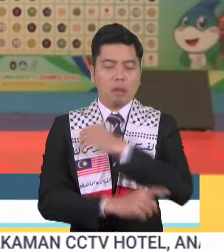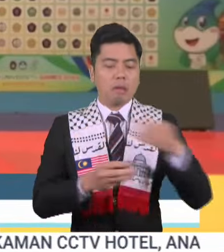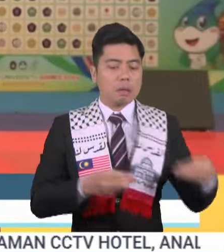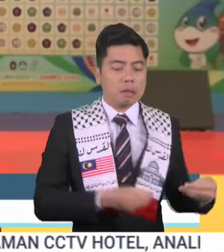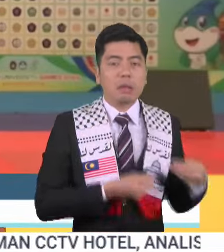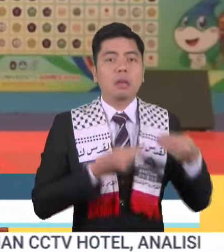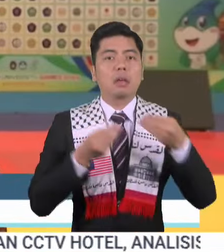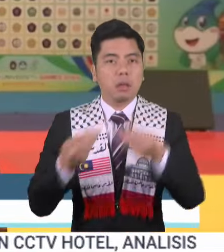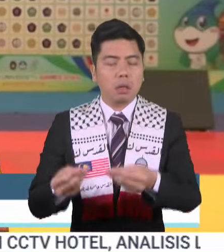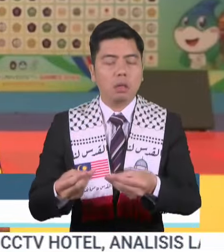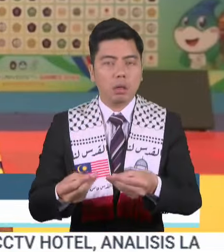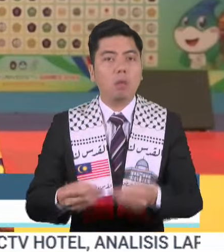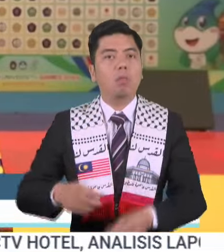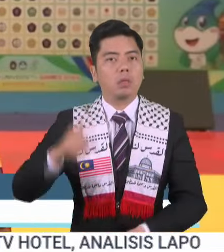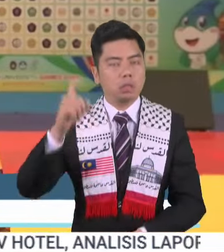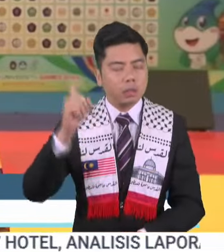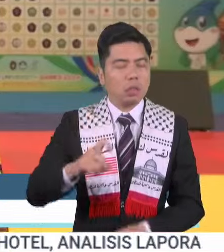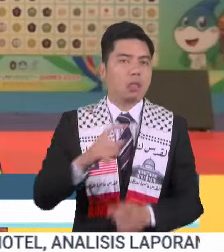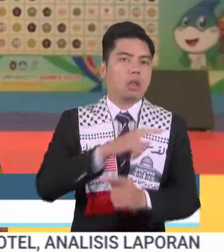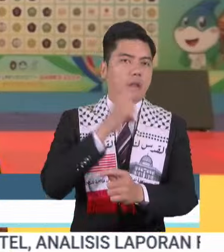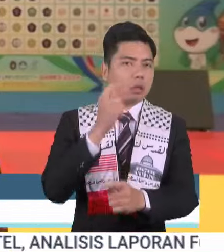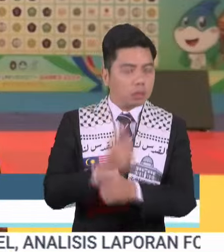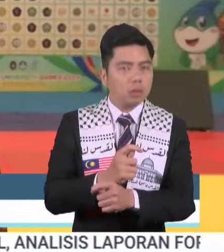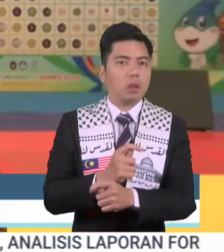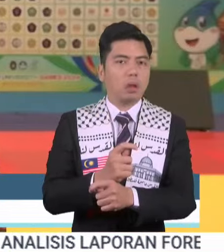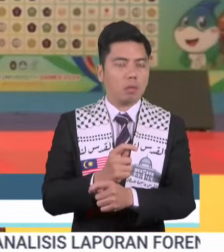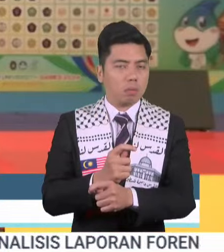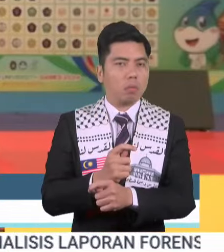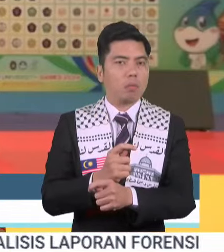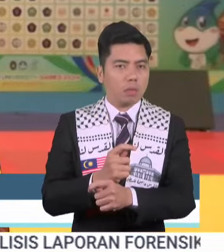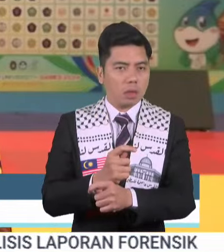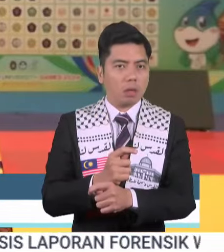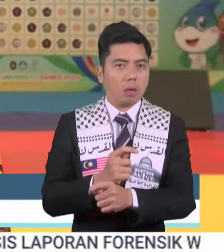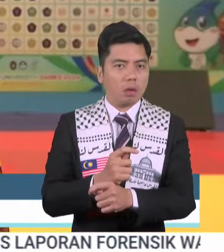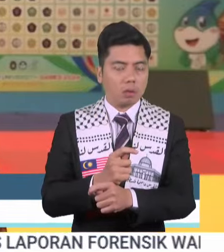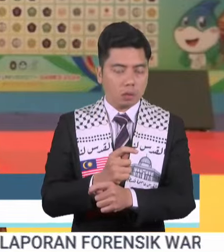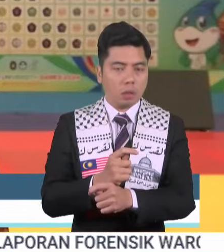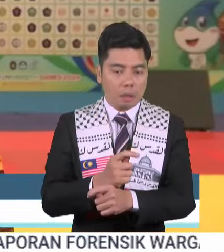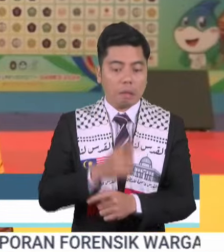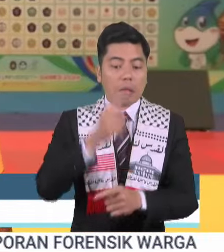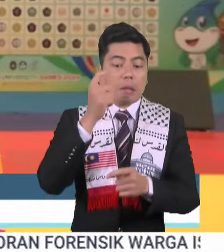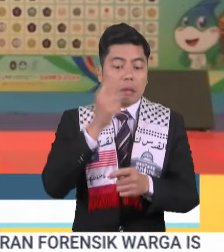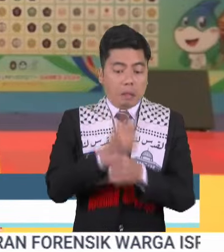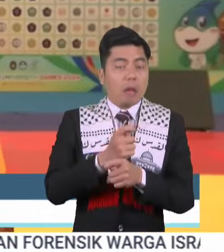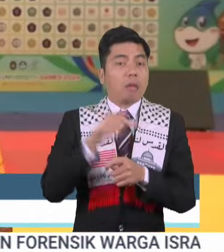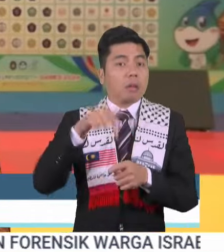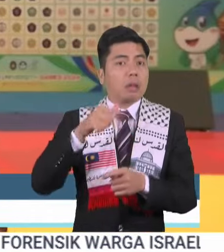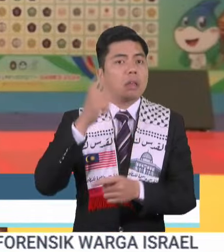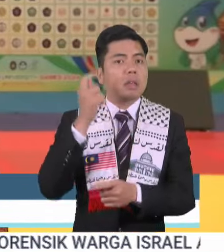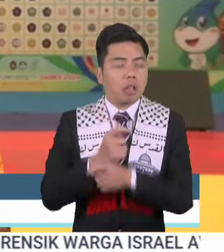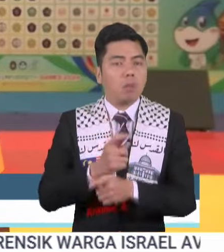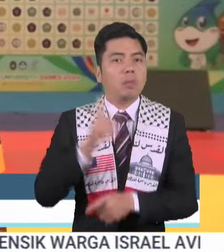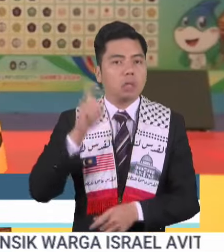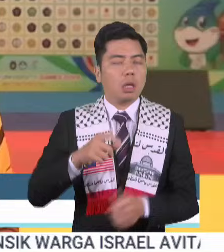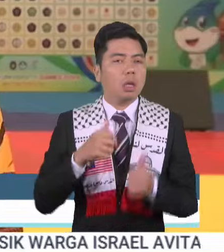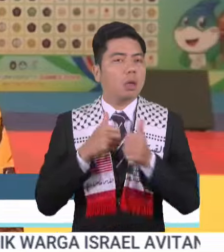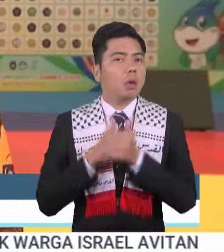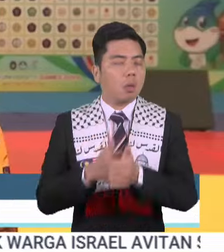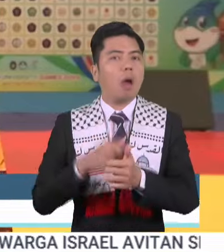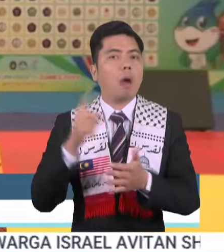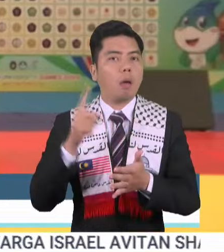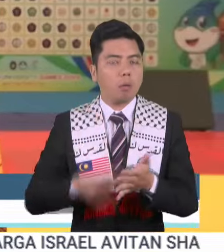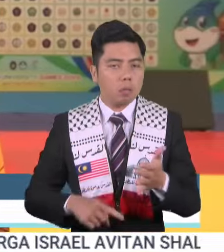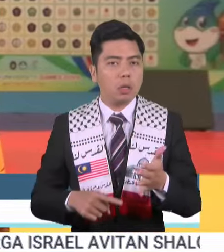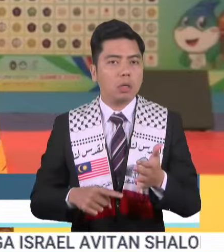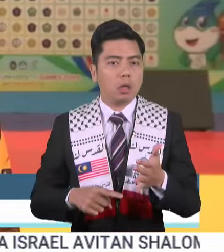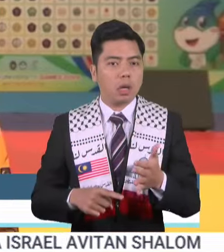diberikan, dia perlulah konsisten. Bila kita bercakap tentang konsisten ni, dia perlulah berasaskan kepada